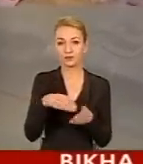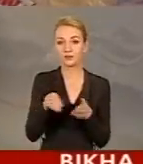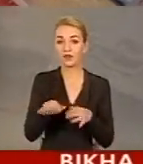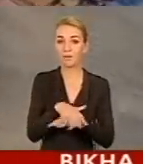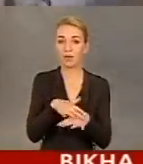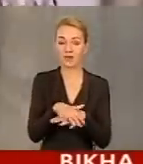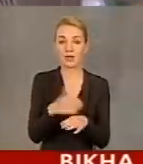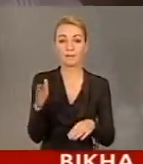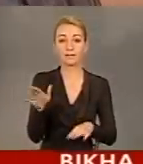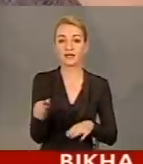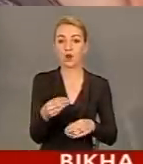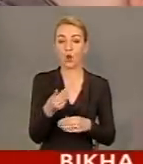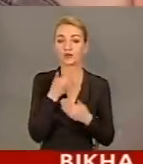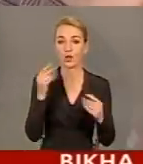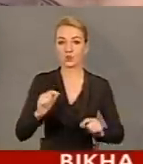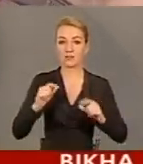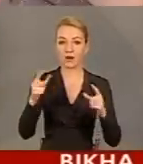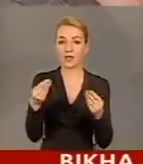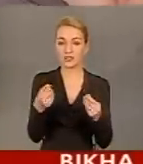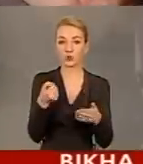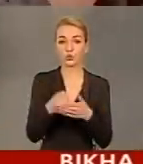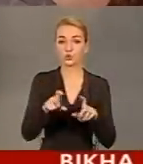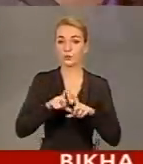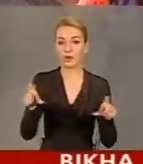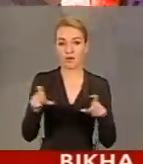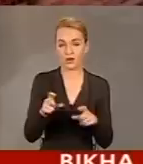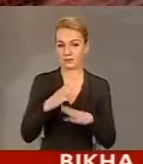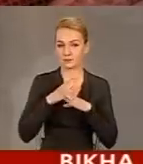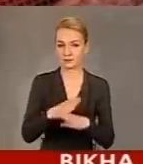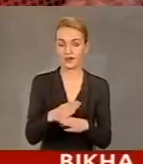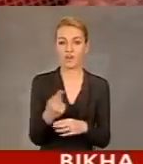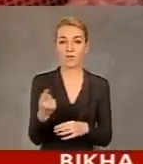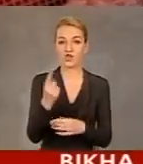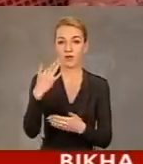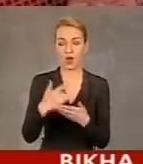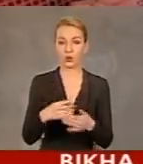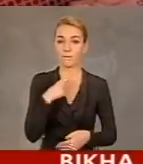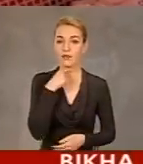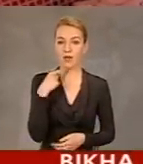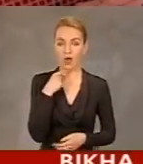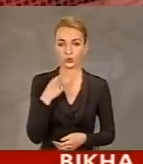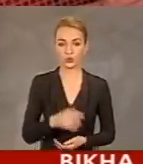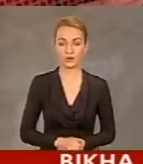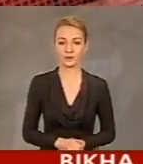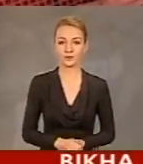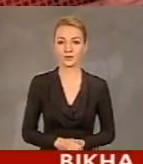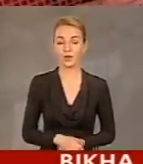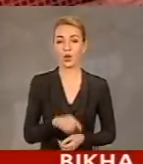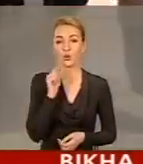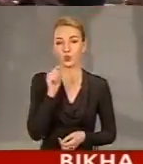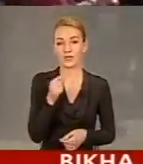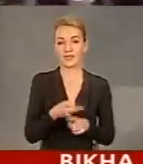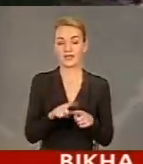каже, після останнього стрибка цін до супермаркетів ні ногою. Перше в переліку – м'ясо. Курки, я думаю, це